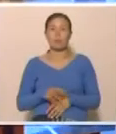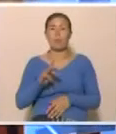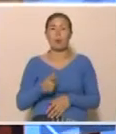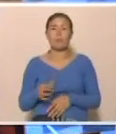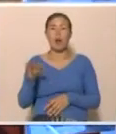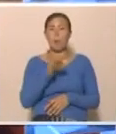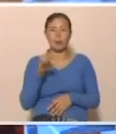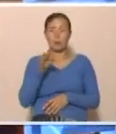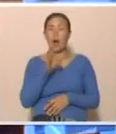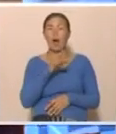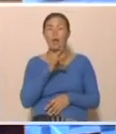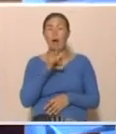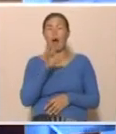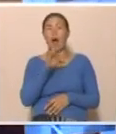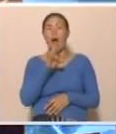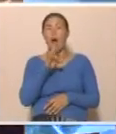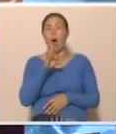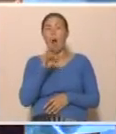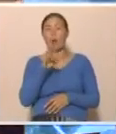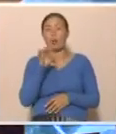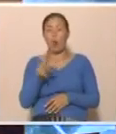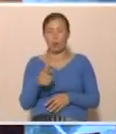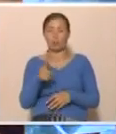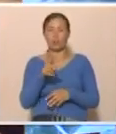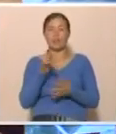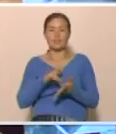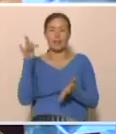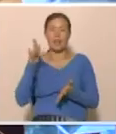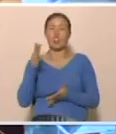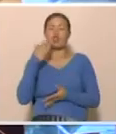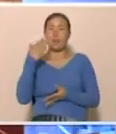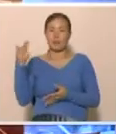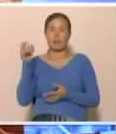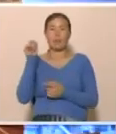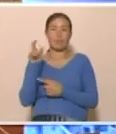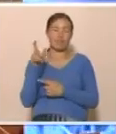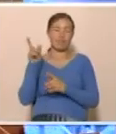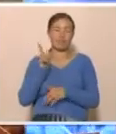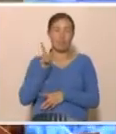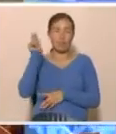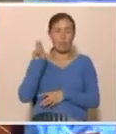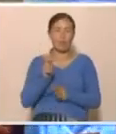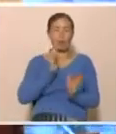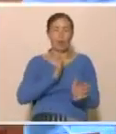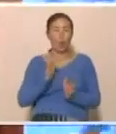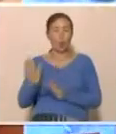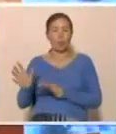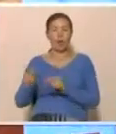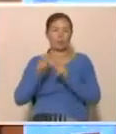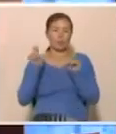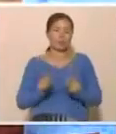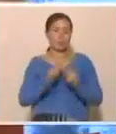Ангославский областной онкологический центр привлекает зарубежные кадры для работы в современных условиях. В настоящее время продолжается поэтапный ввод